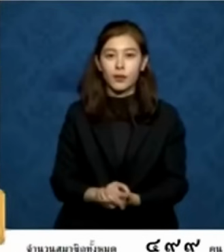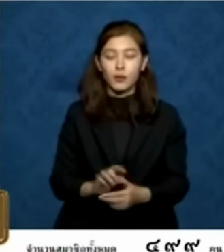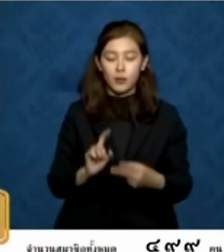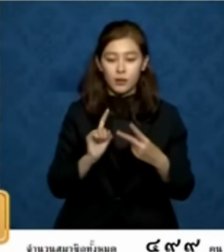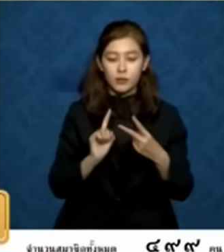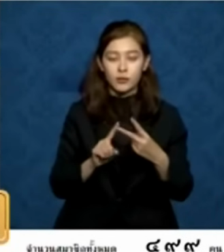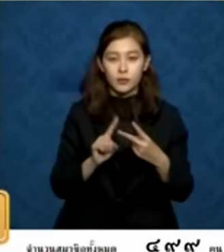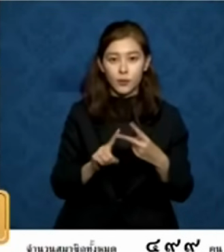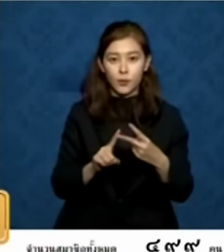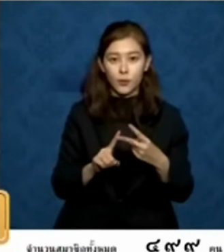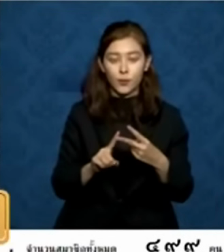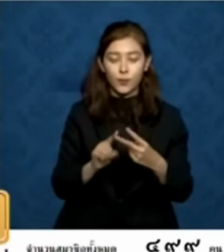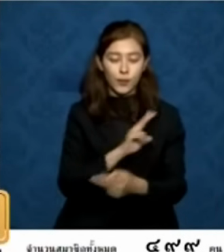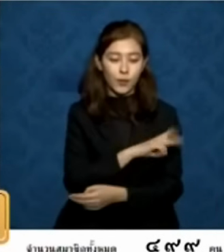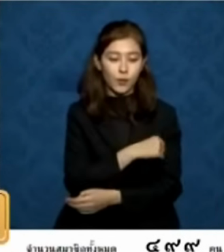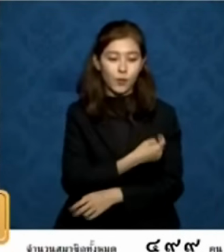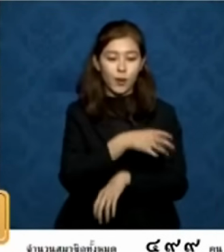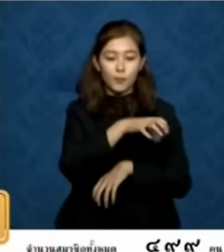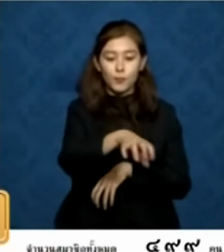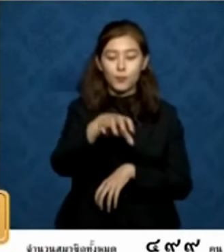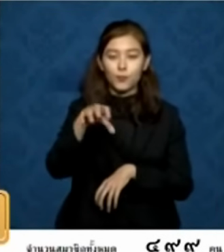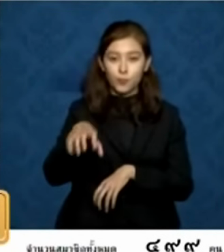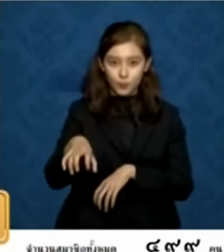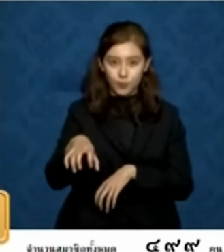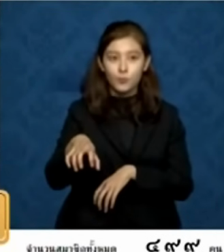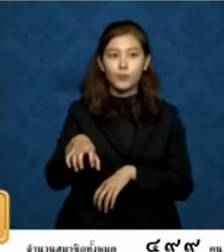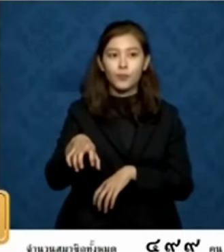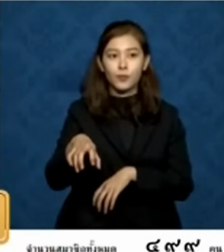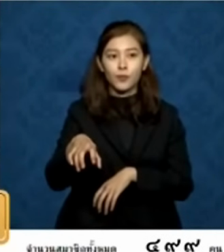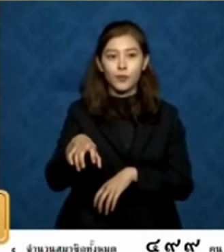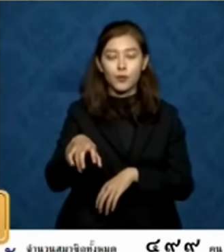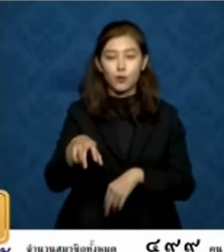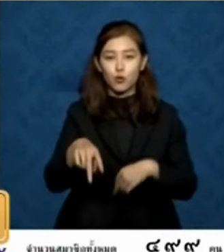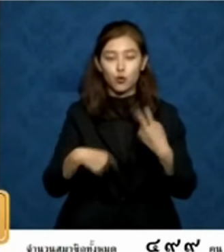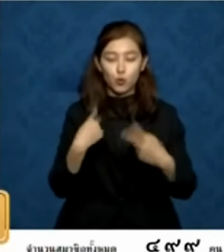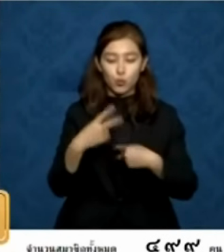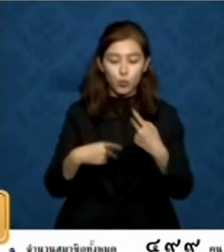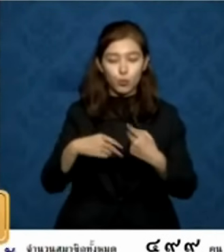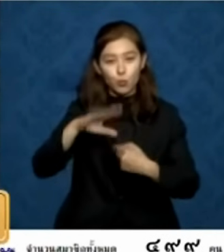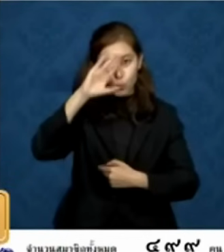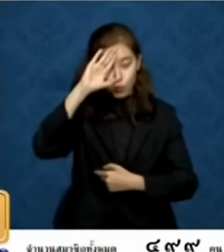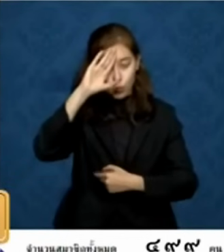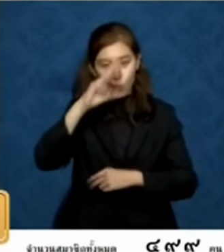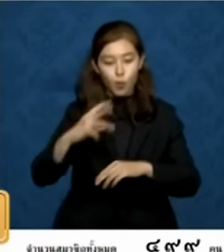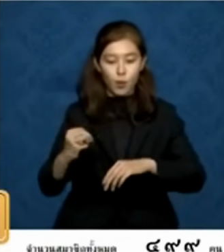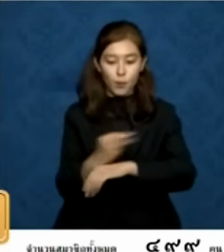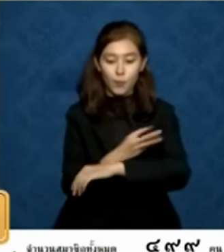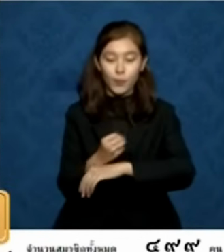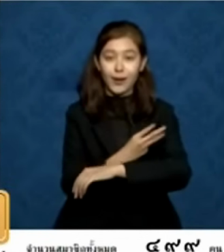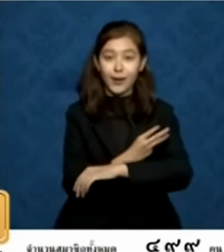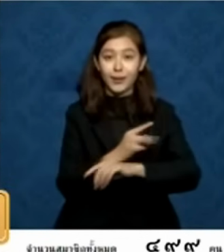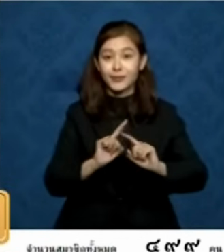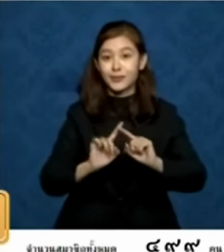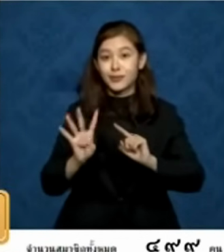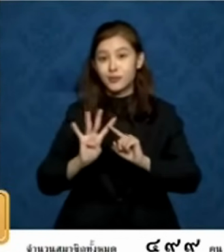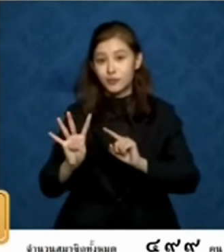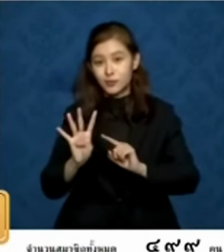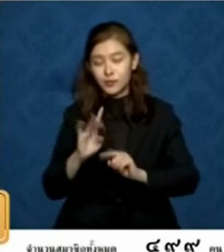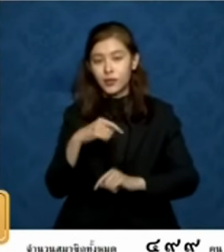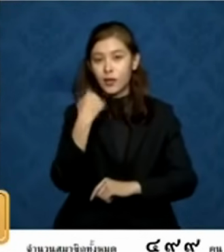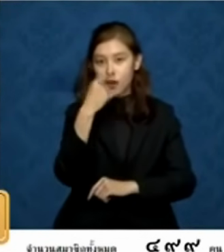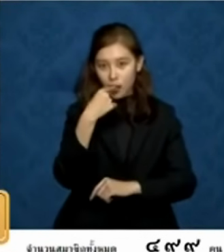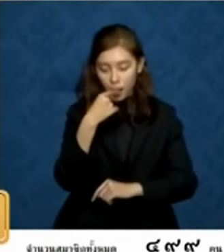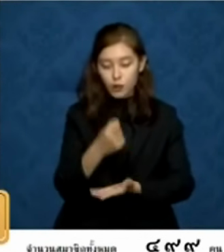าภิบาลประจำท้องถิ่นเพื่อดูแลผู้ป่วยระยะสุดท้ายรวมทั้งเพิ่มประสิทธิภาพด้านการคุ้มครอง